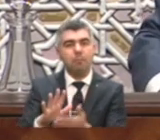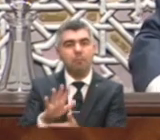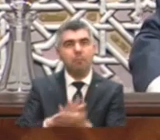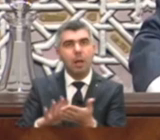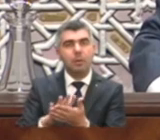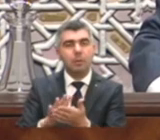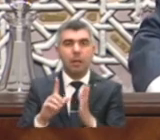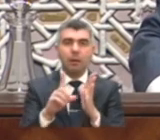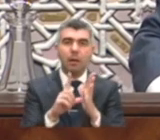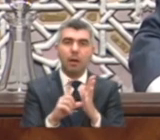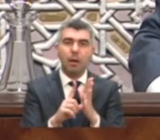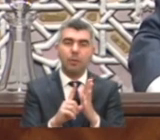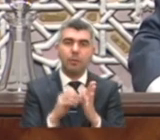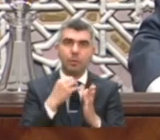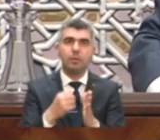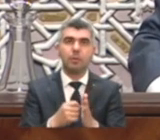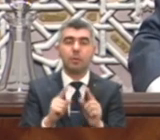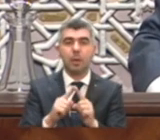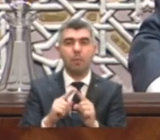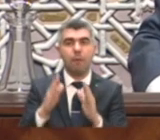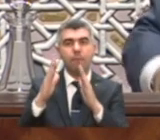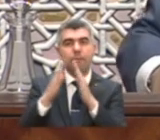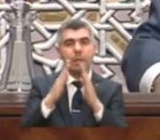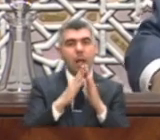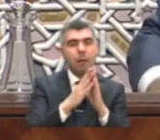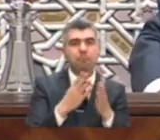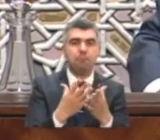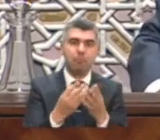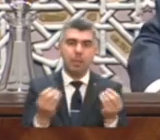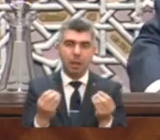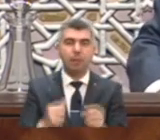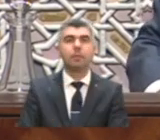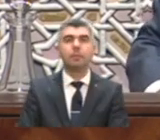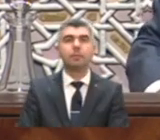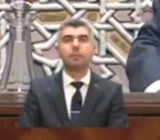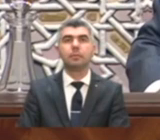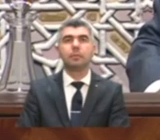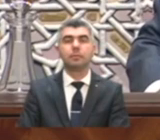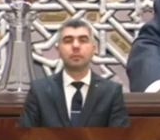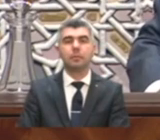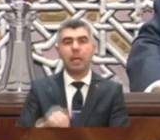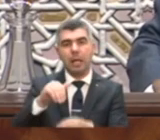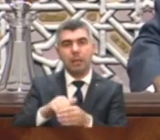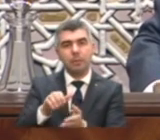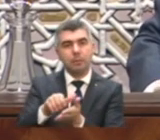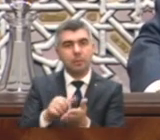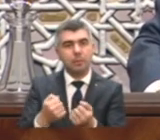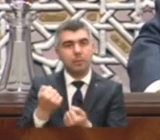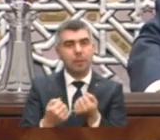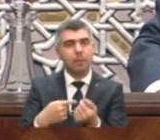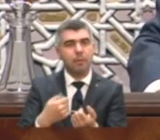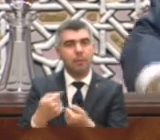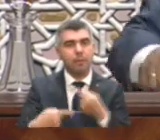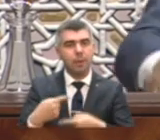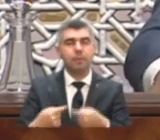الوضعية القانونية لبعض الزيادات العقارية للسيدات السادة النواب المحترمين عن فريق الأصالة والمعاصرة. تفضل